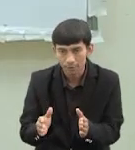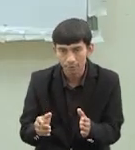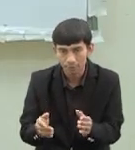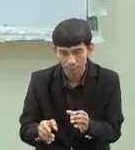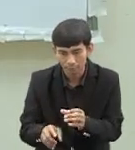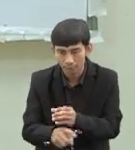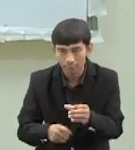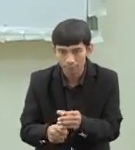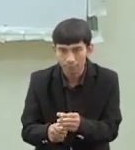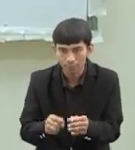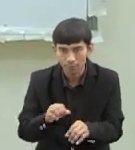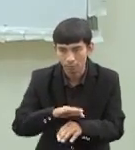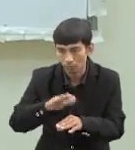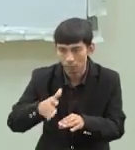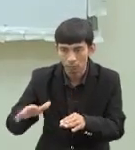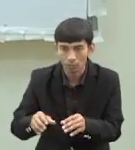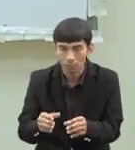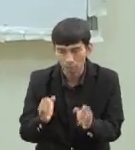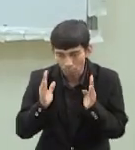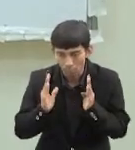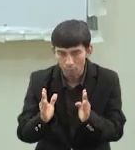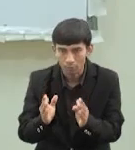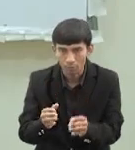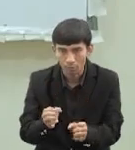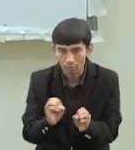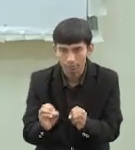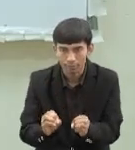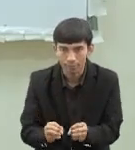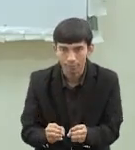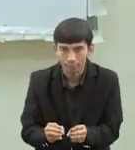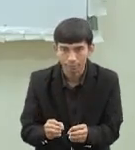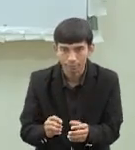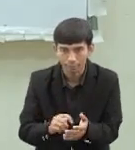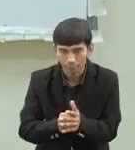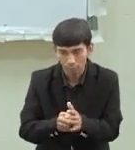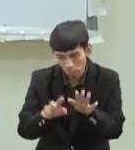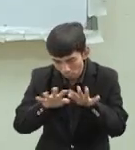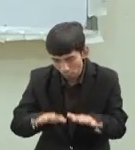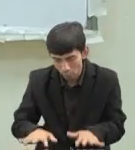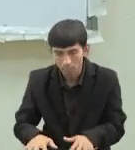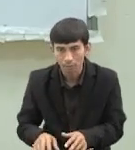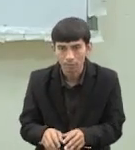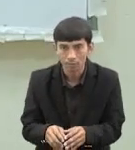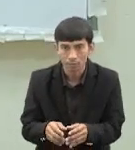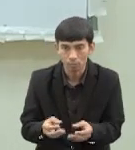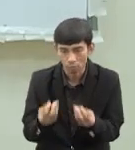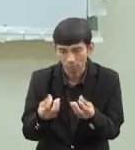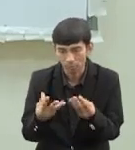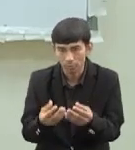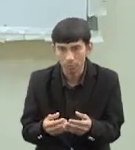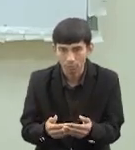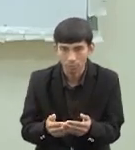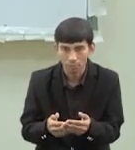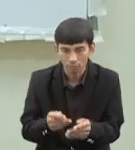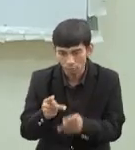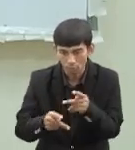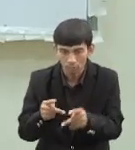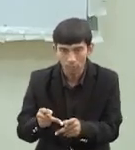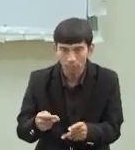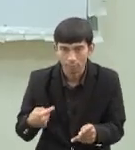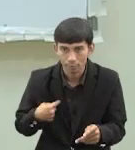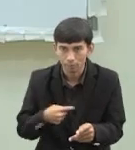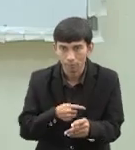Có trâu prong priếp mình bằng đáo. Cá na phliêng thả lẹ chụp chòm hai. Bỏ chia dương ơi